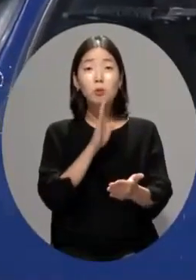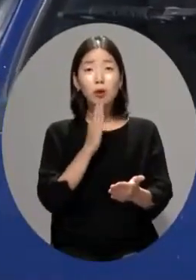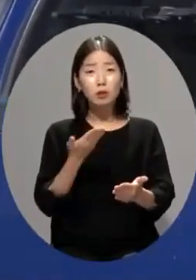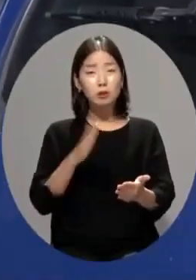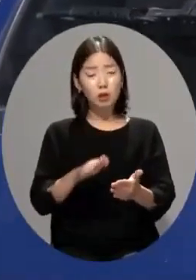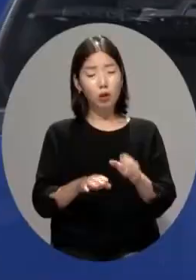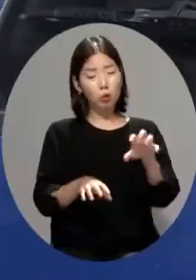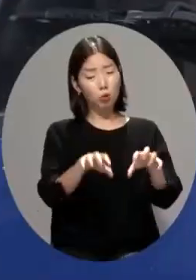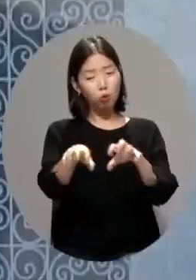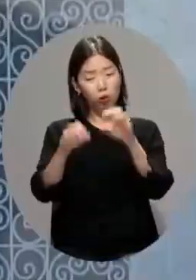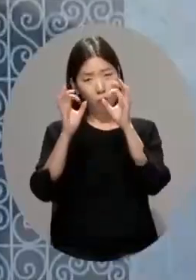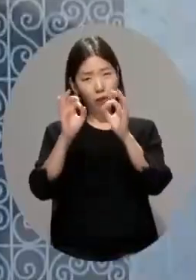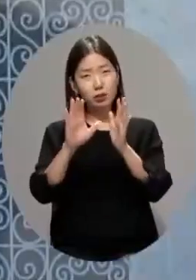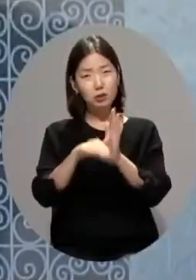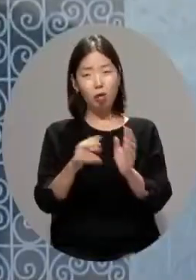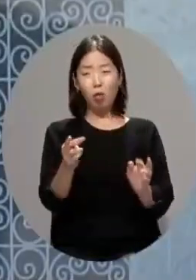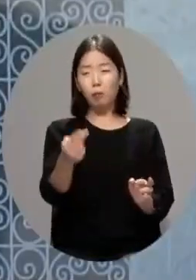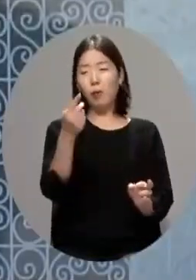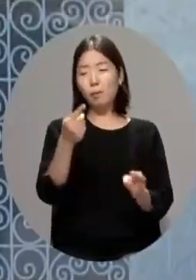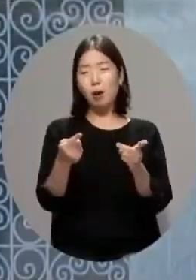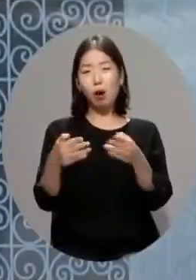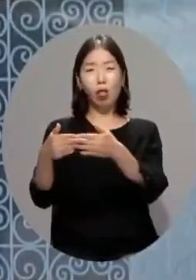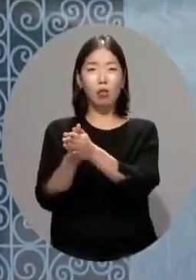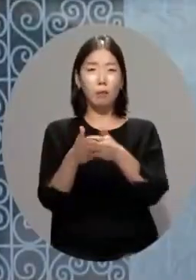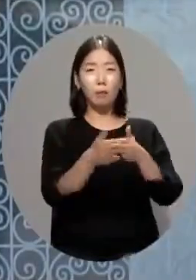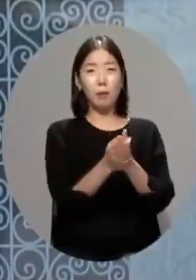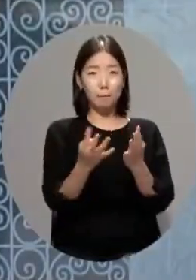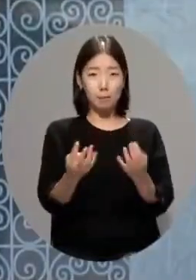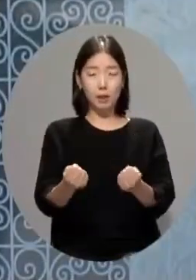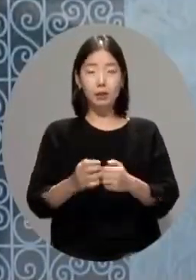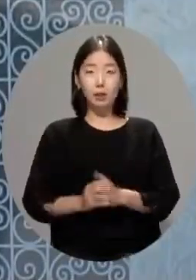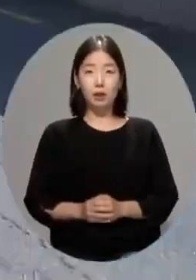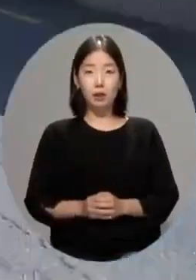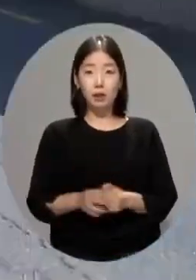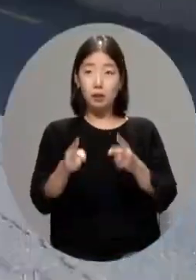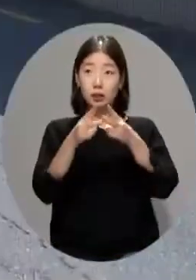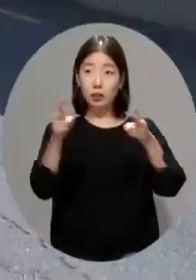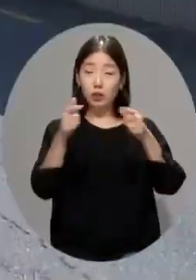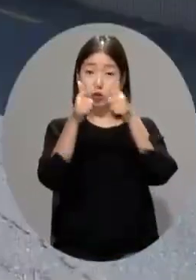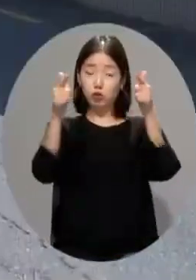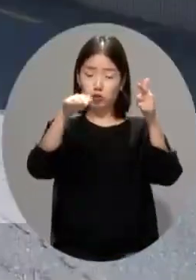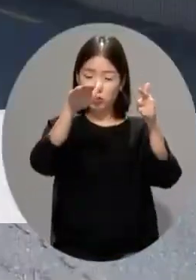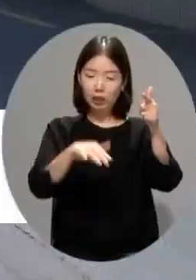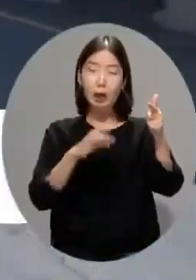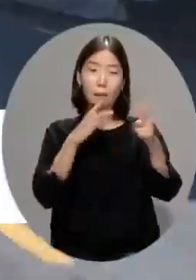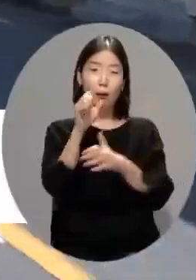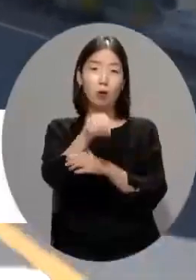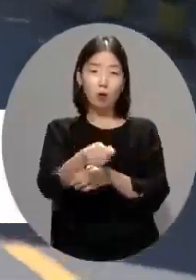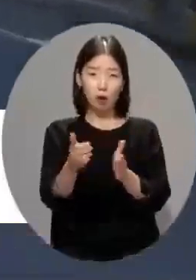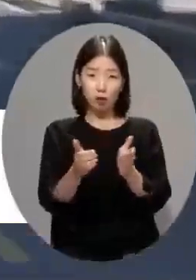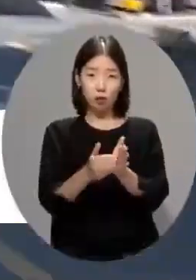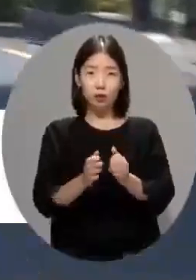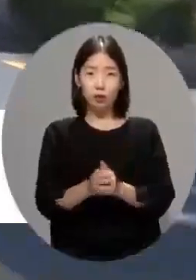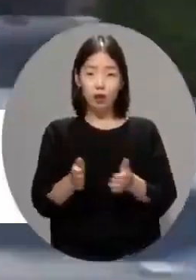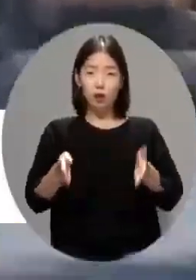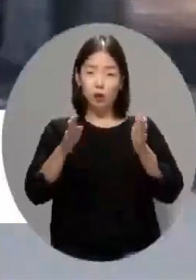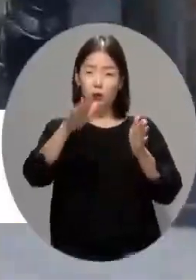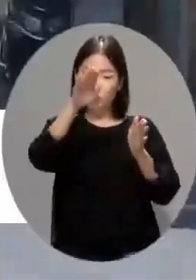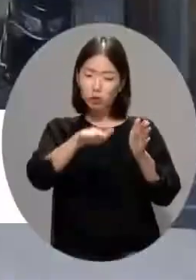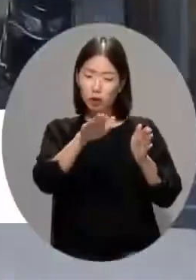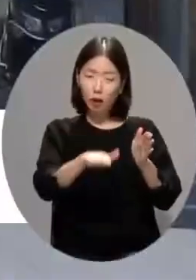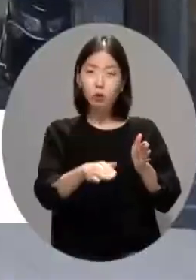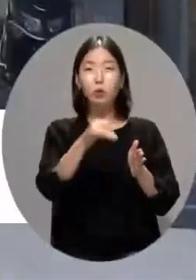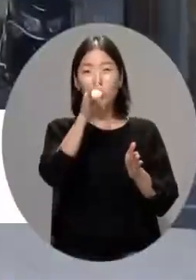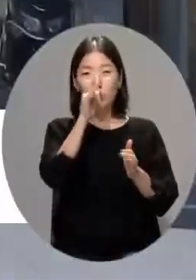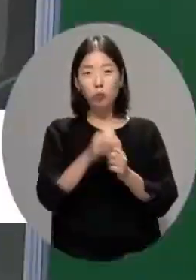거리 곳곳에는 빈 상가들이 눈에 띕니다. 2층에서 6층 이하로만 허용되는 등 건물 높이와 개발